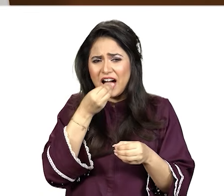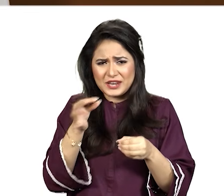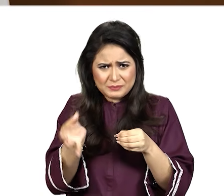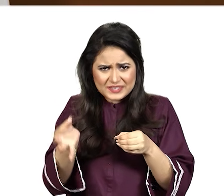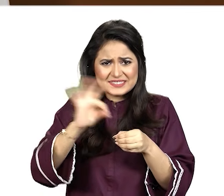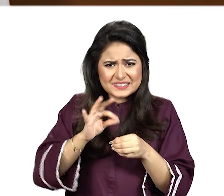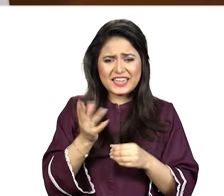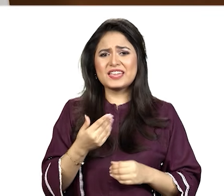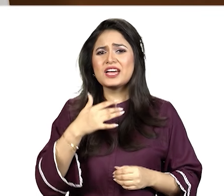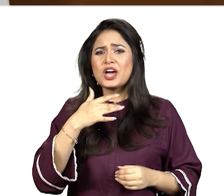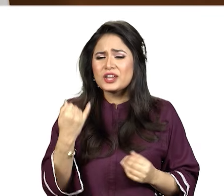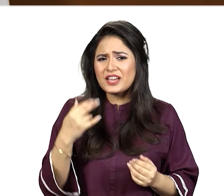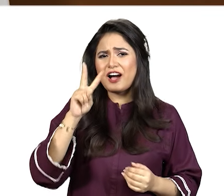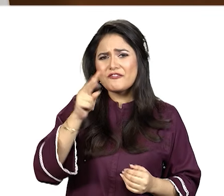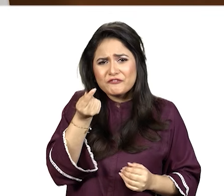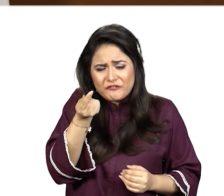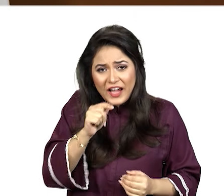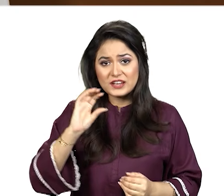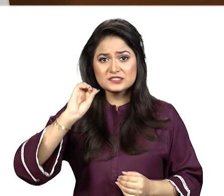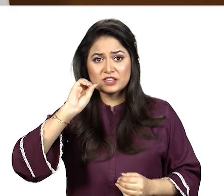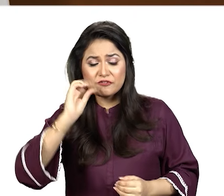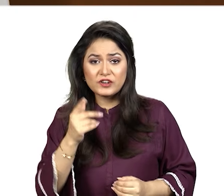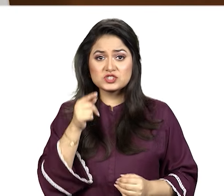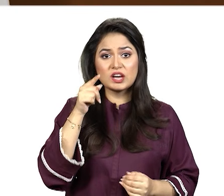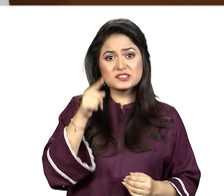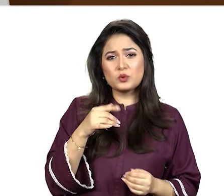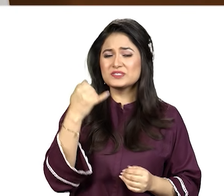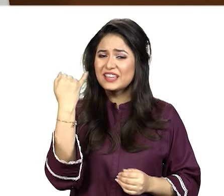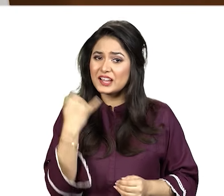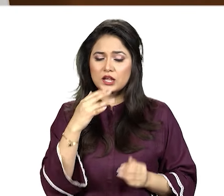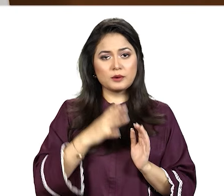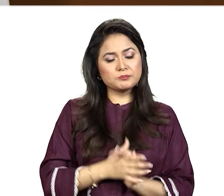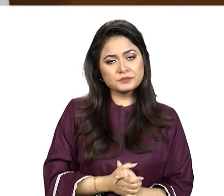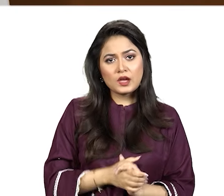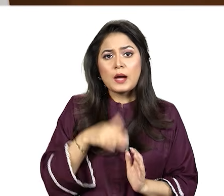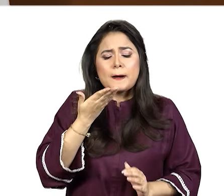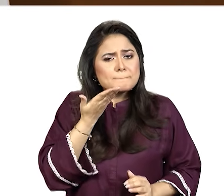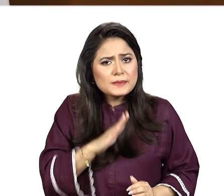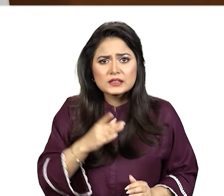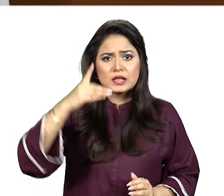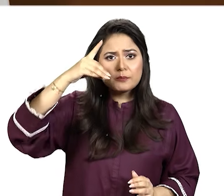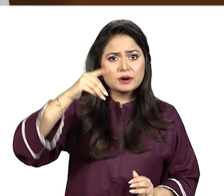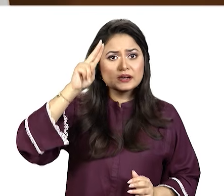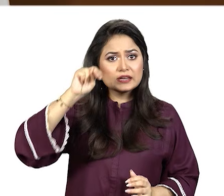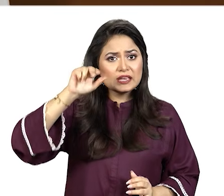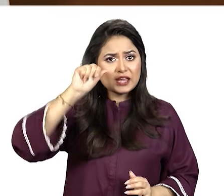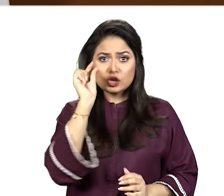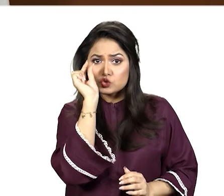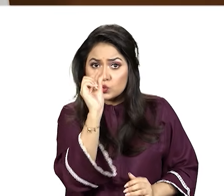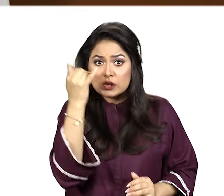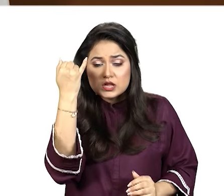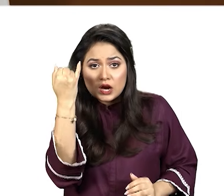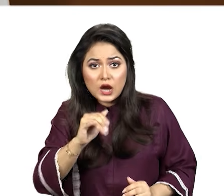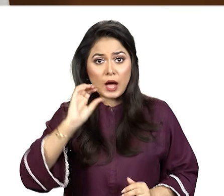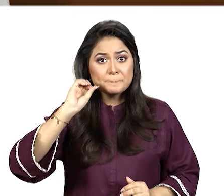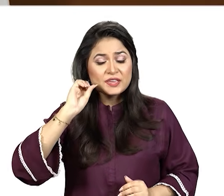مادہ، جسم میں سوزش یا کوئی وائرس میوٹیشن کا سبب بنتا ہے۔ یعنی ہمارے ڈی این اے میں ایک چھوٹی سی